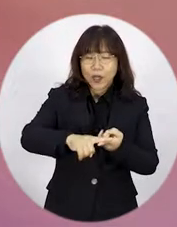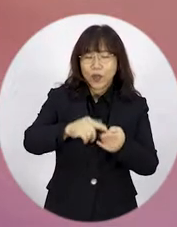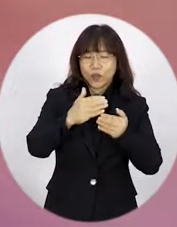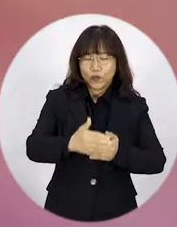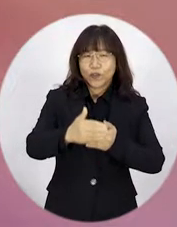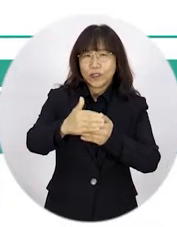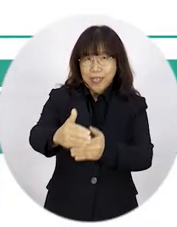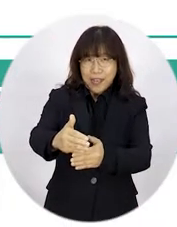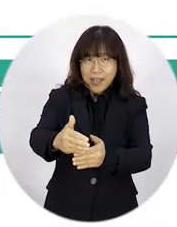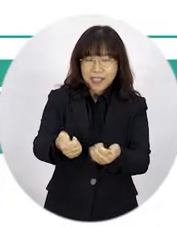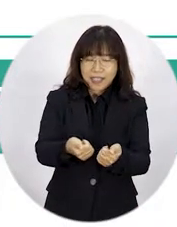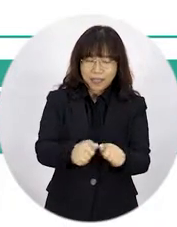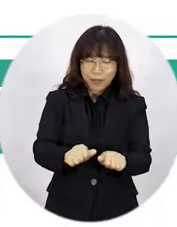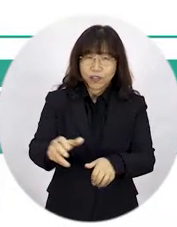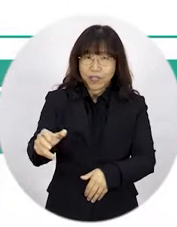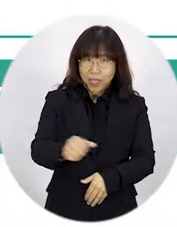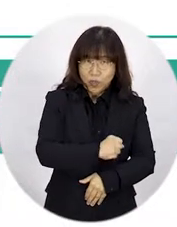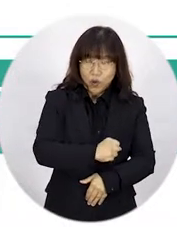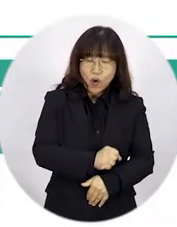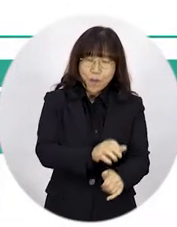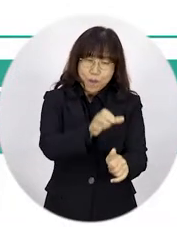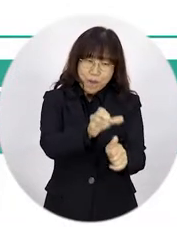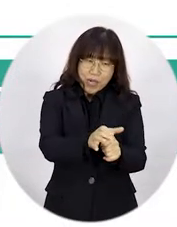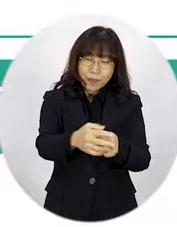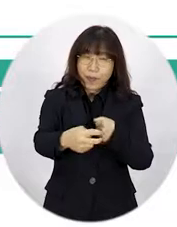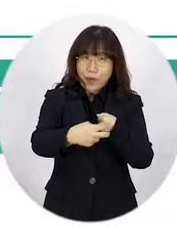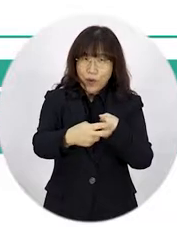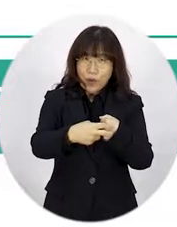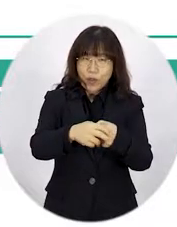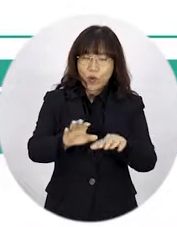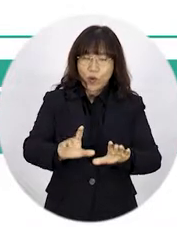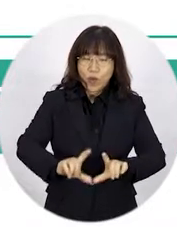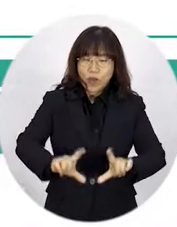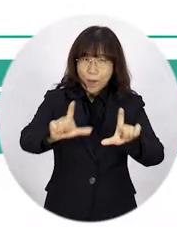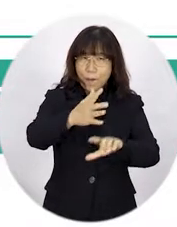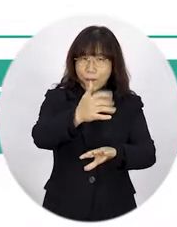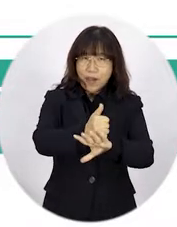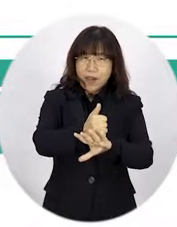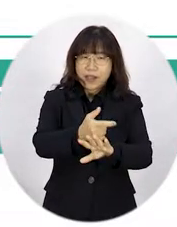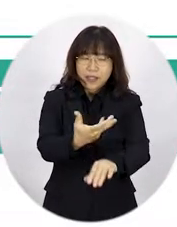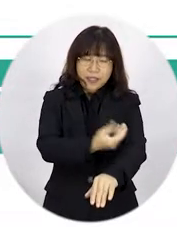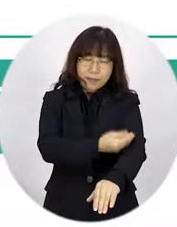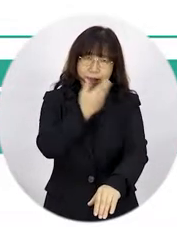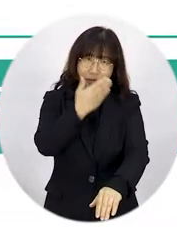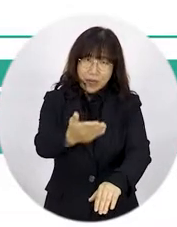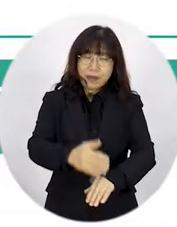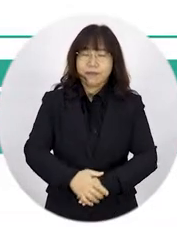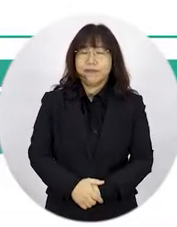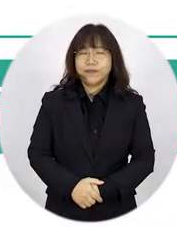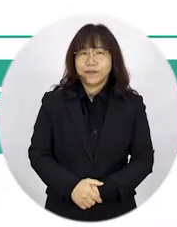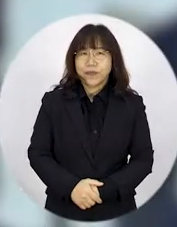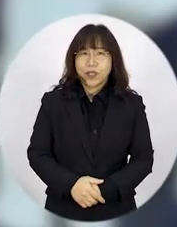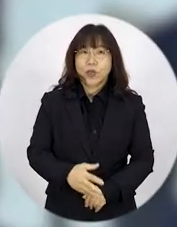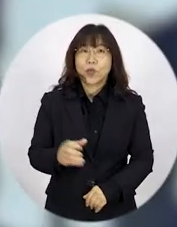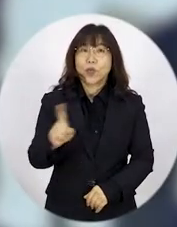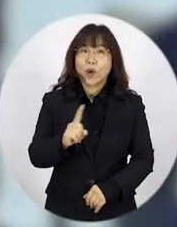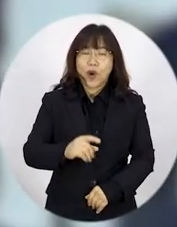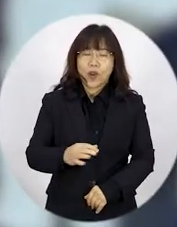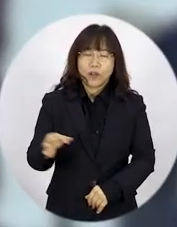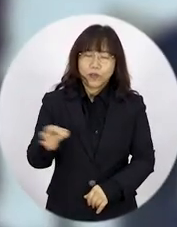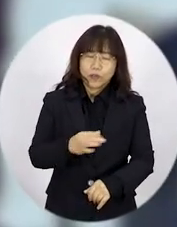순차적으로 접종하며 신분증을 지참해 위탁 의료기관에서 올 연말까지 접종하면 됩니다.